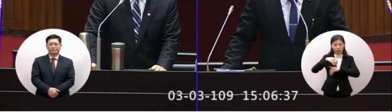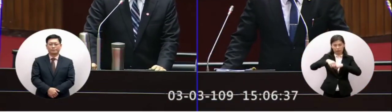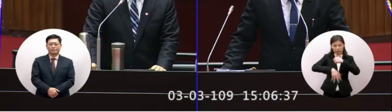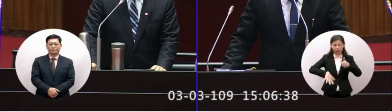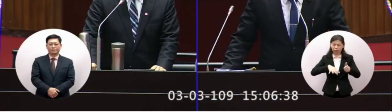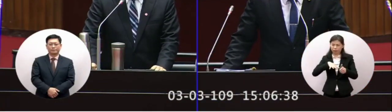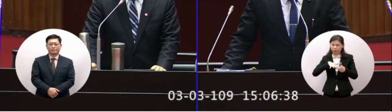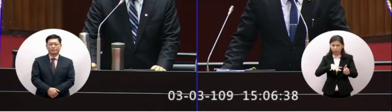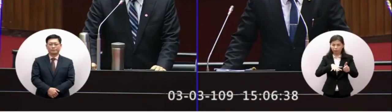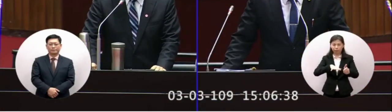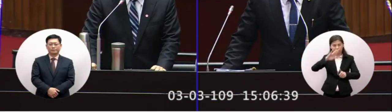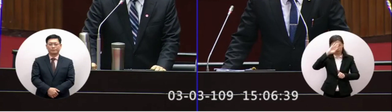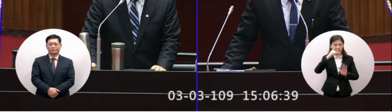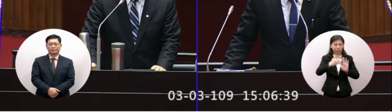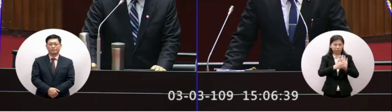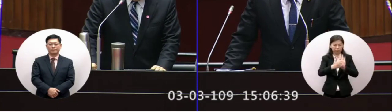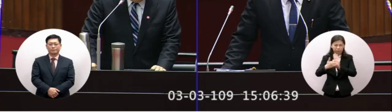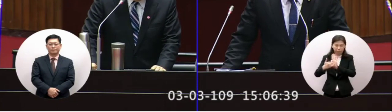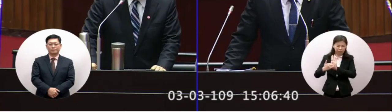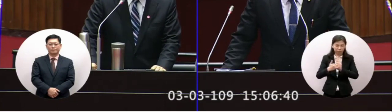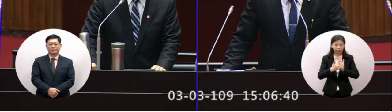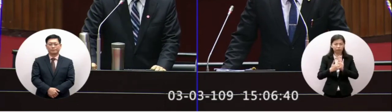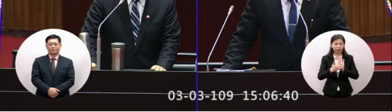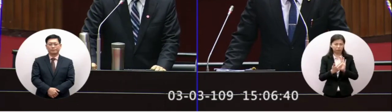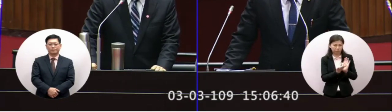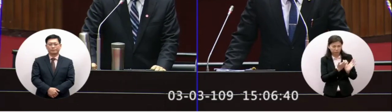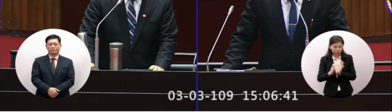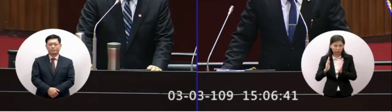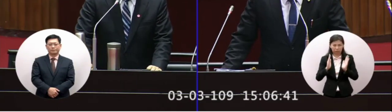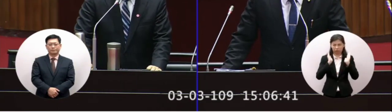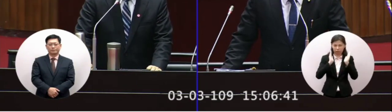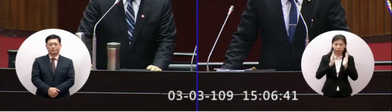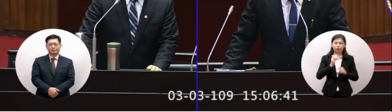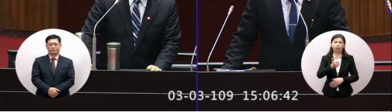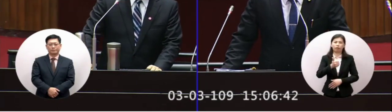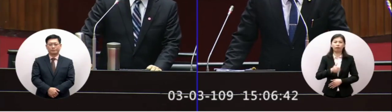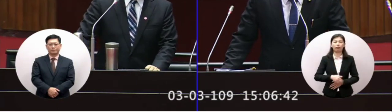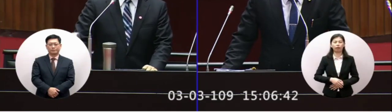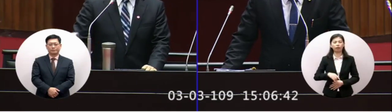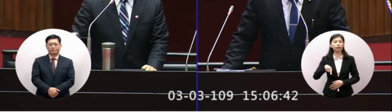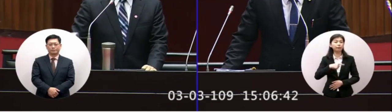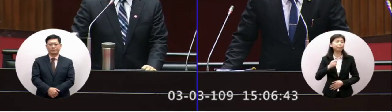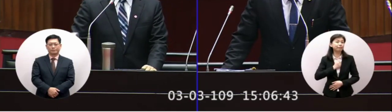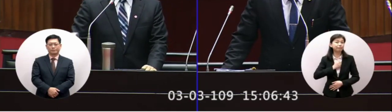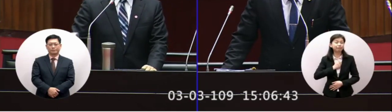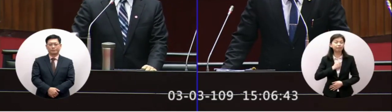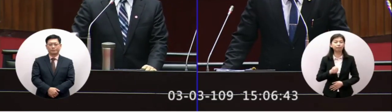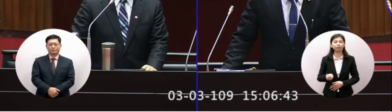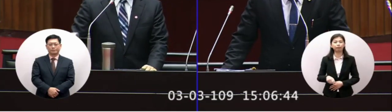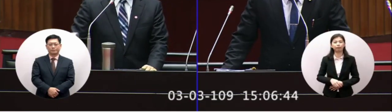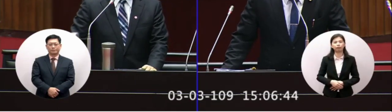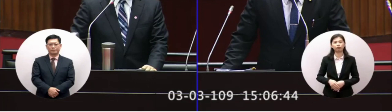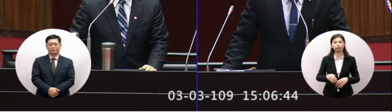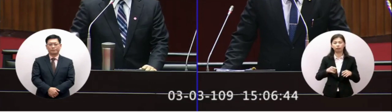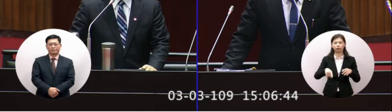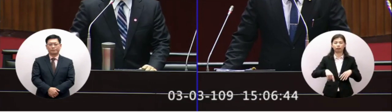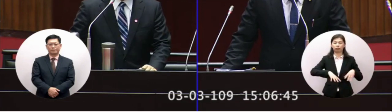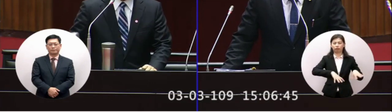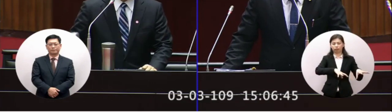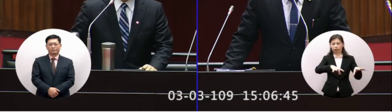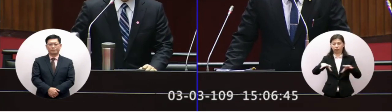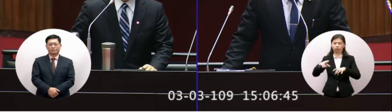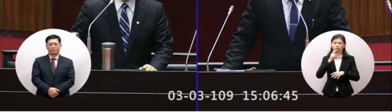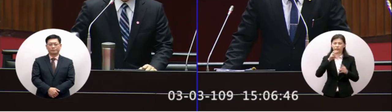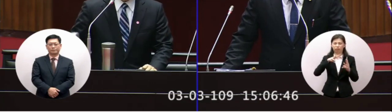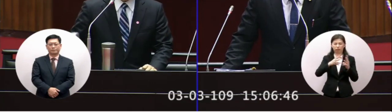团队对整个防疫工作的这个准备跟执行哈。其实我们知道说，在整个不管说是在世界还是在亚